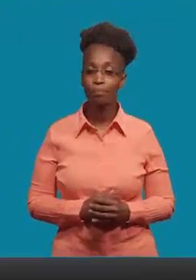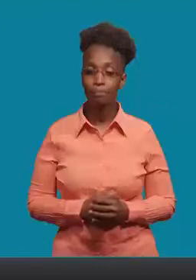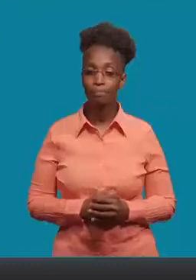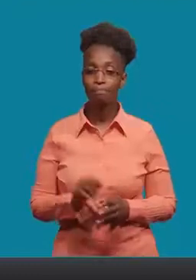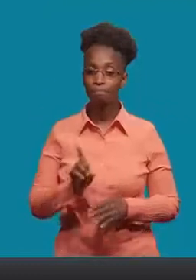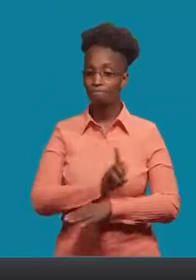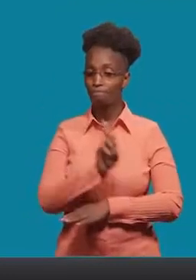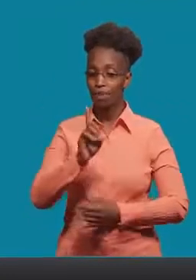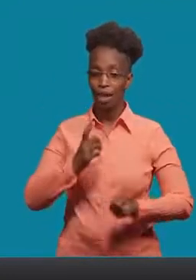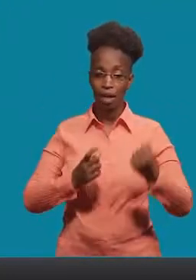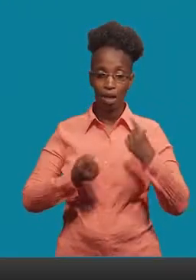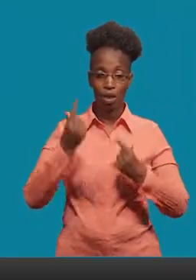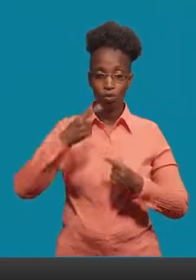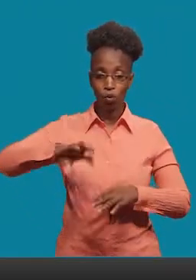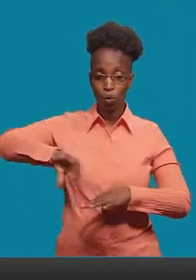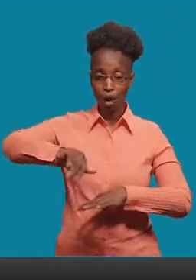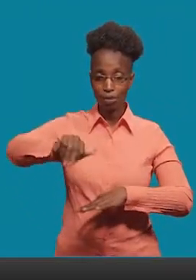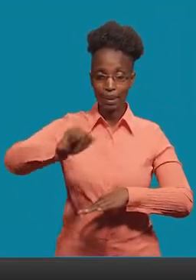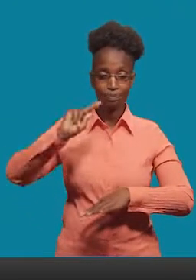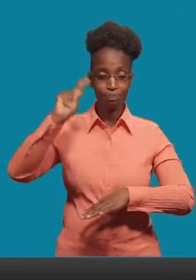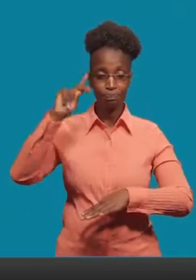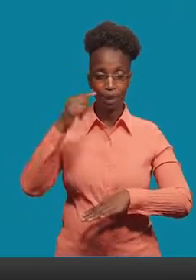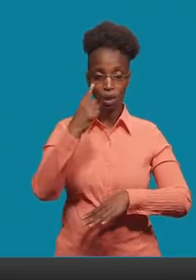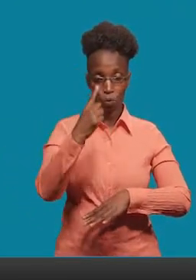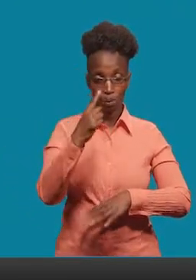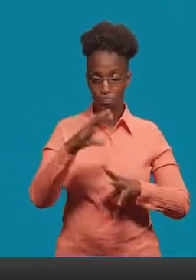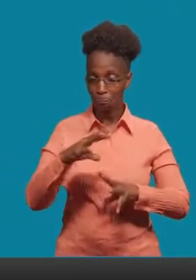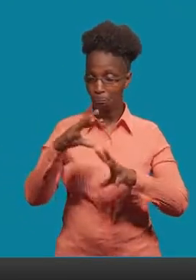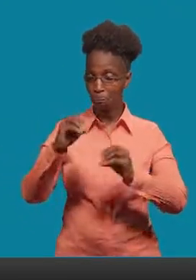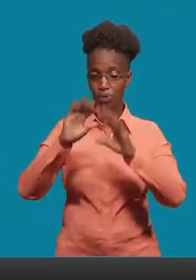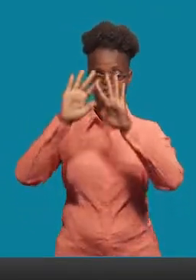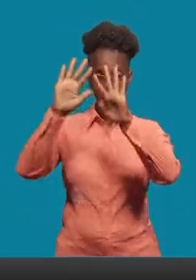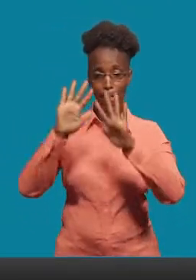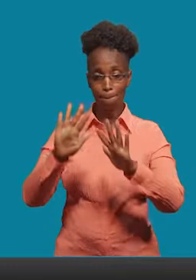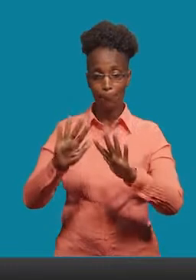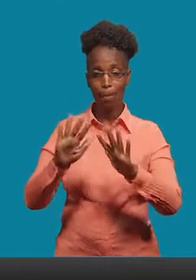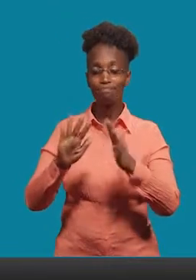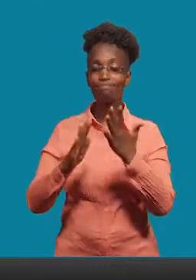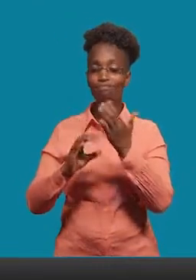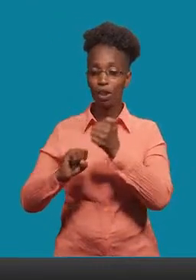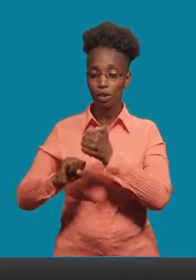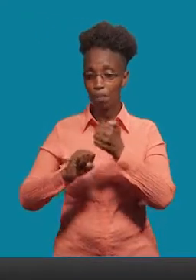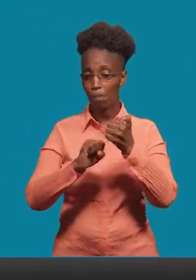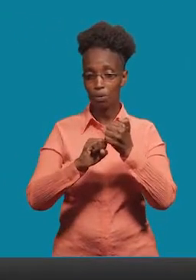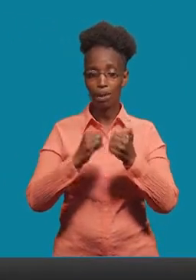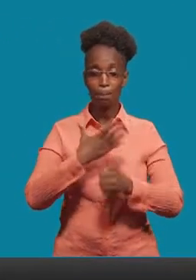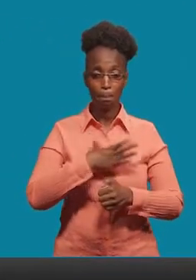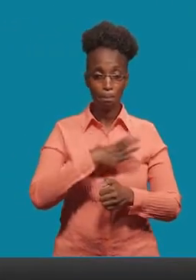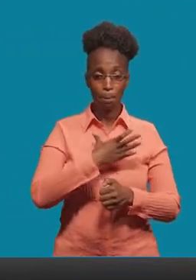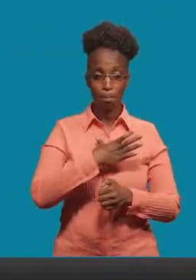Ni kwenye uwanja wa Kapkatet, kaunti ya Kericho, ambako muungano wa Kenya Kwanza ulikita kambi kuwarai wapiga kura wa bonde la